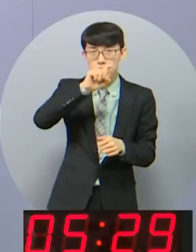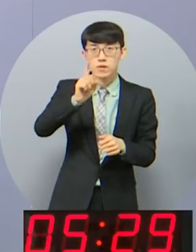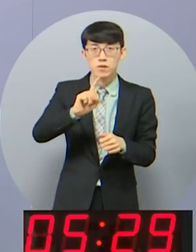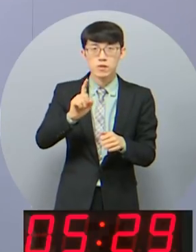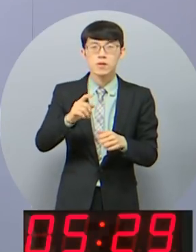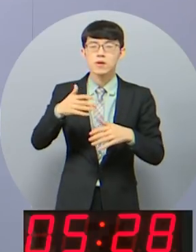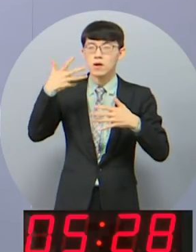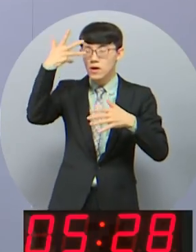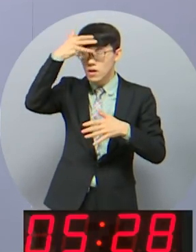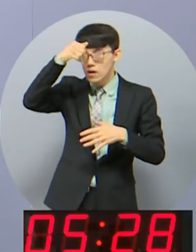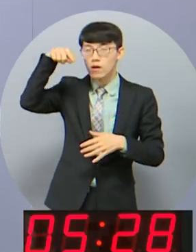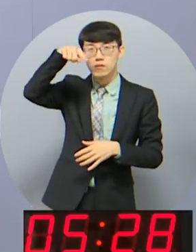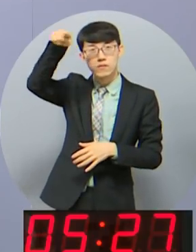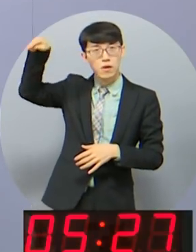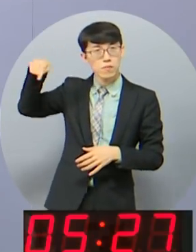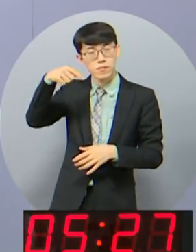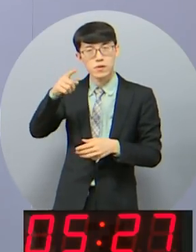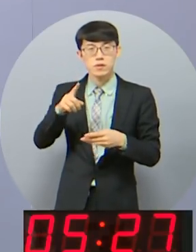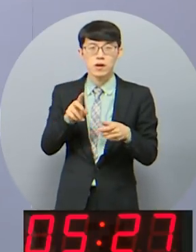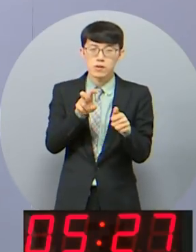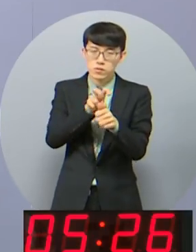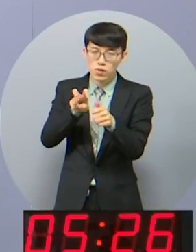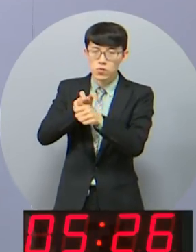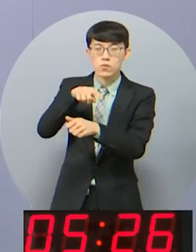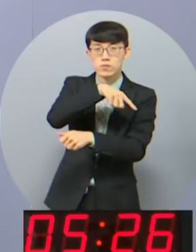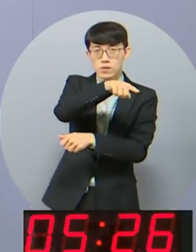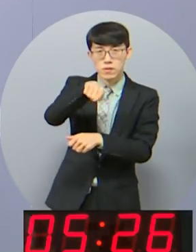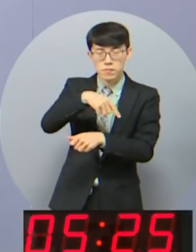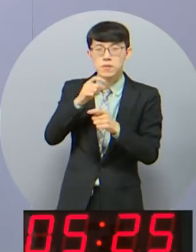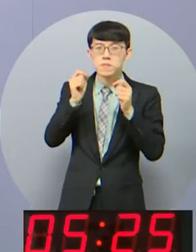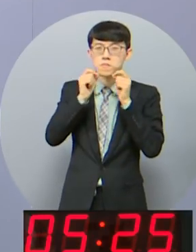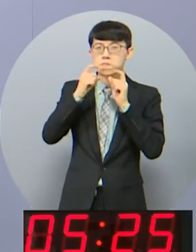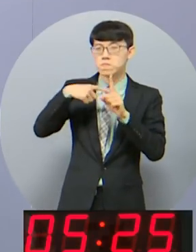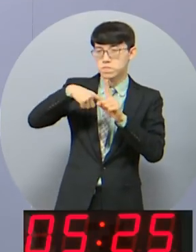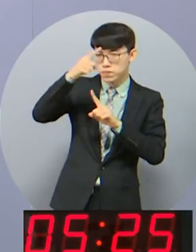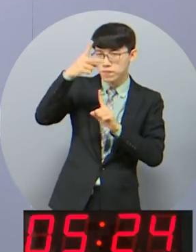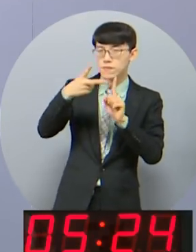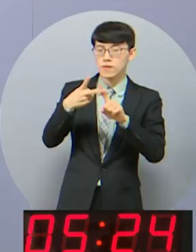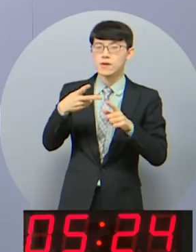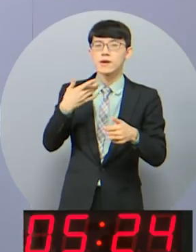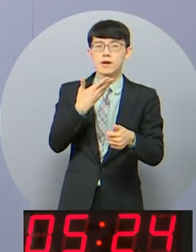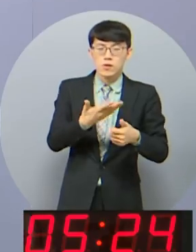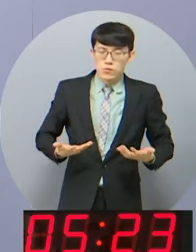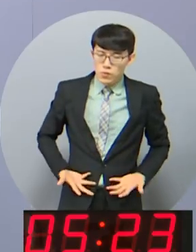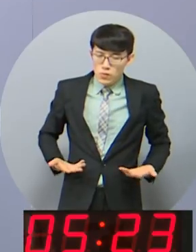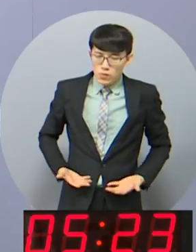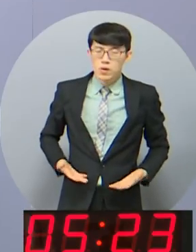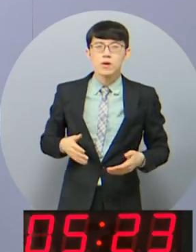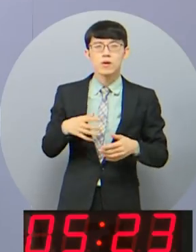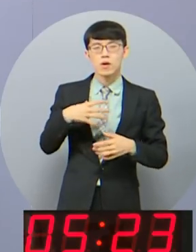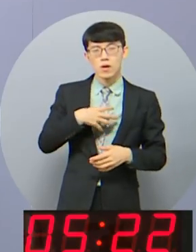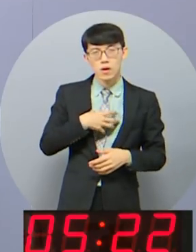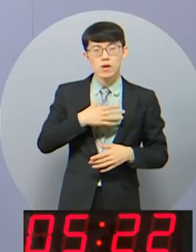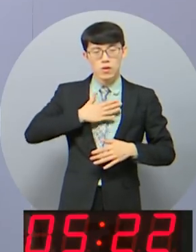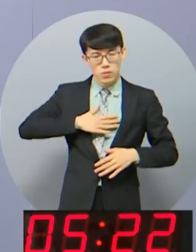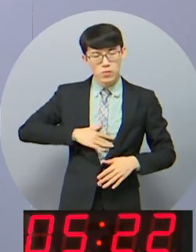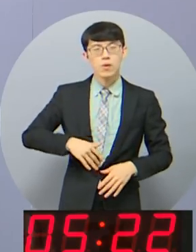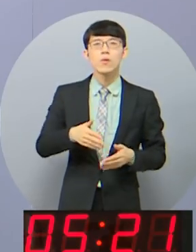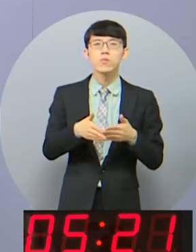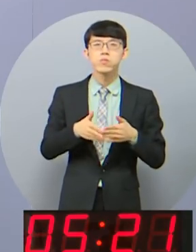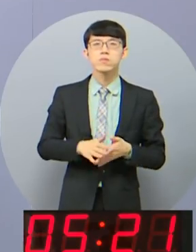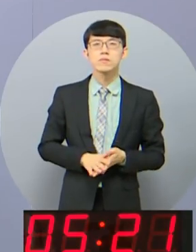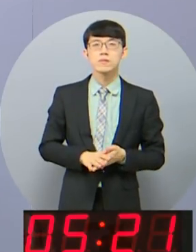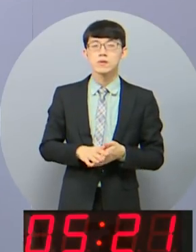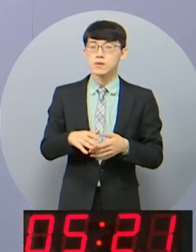照顾者们都能够有品质的生活及喘息的机会， 除了依靠专业的医疗药物